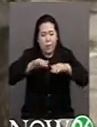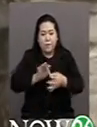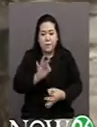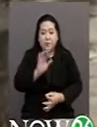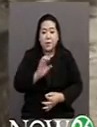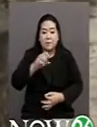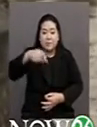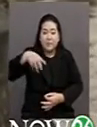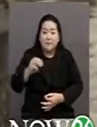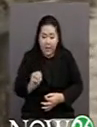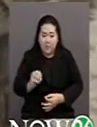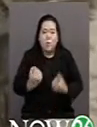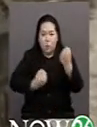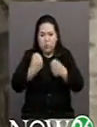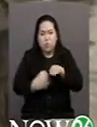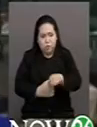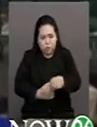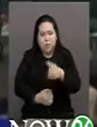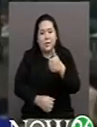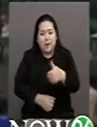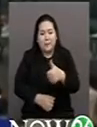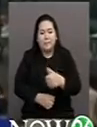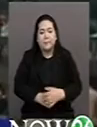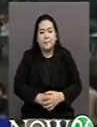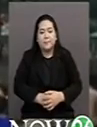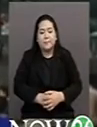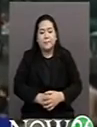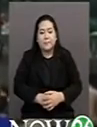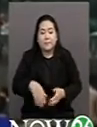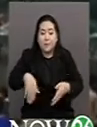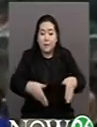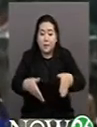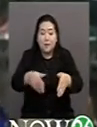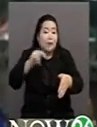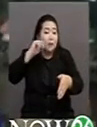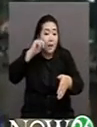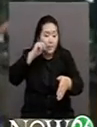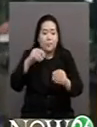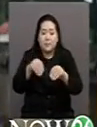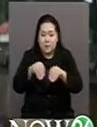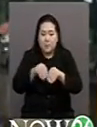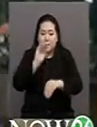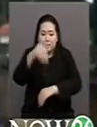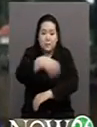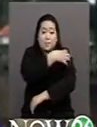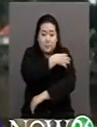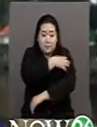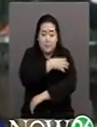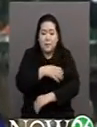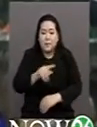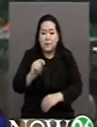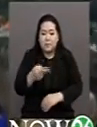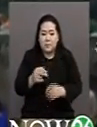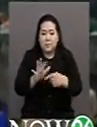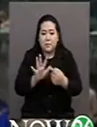แต่ว่ารถยังสัญจรได้อยู่ค่ะส่วนแนวริมแม่น้ำนะคะหน้าเทศบาลตำบลท่าเรือค่ะมีการวางกระสอบทร